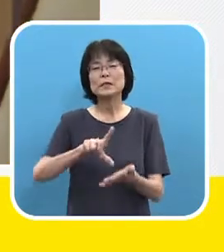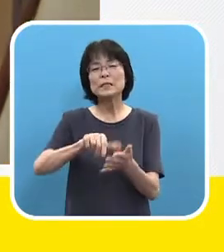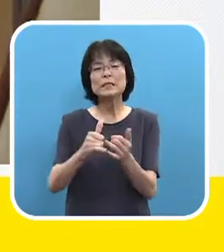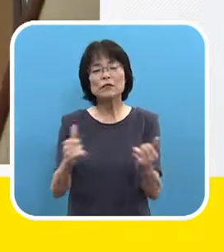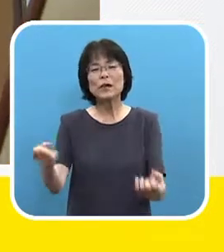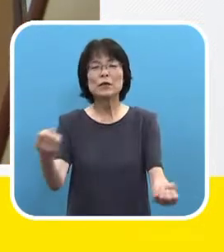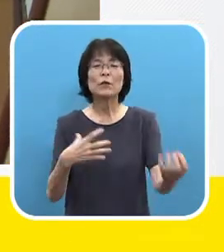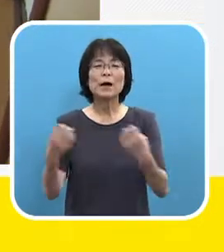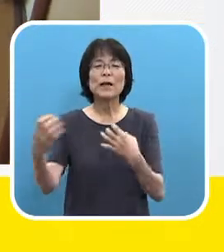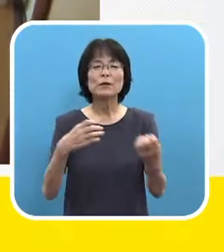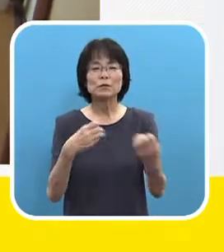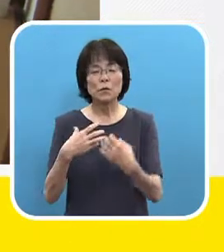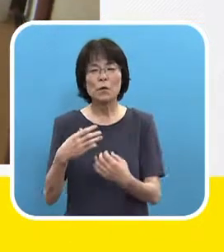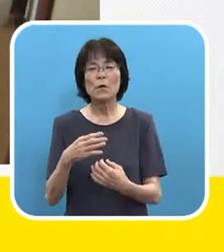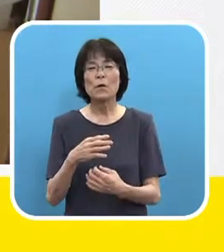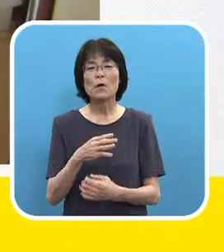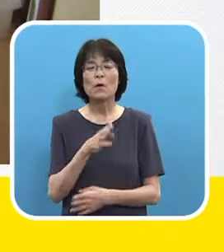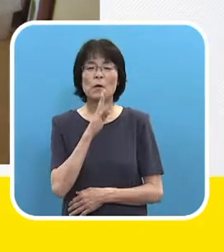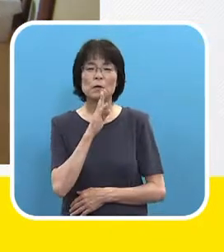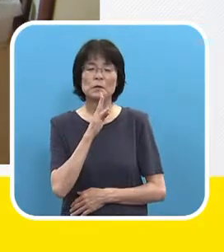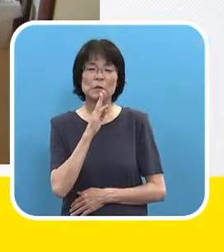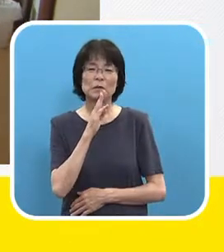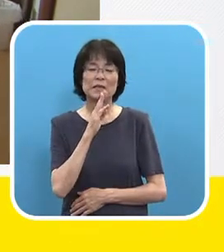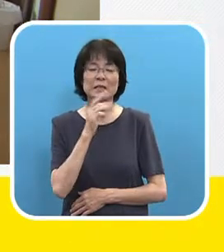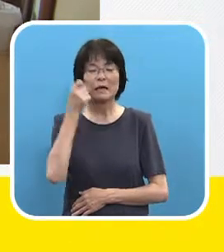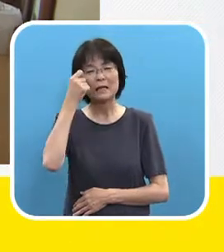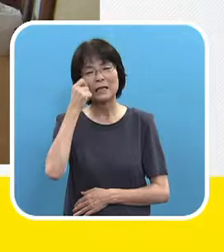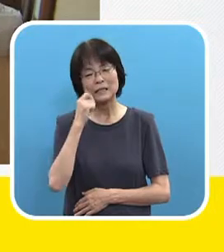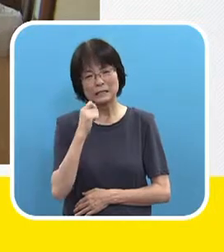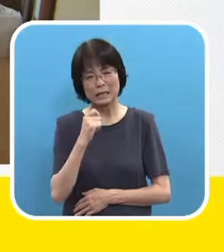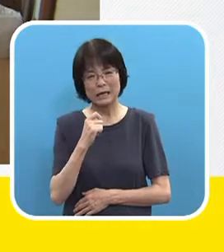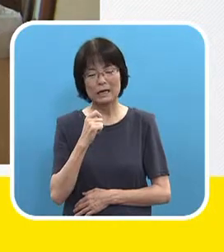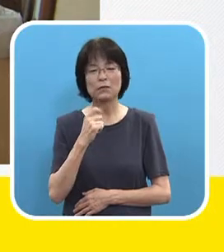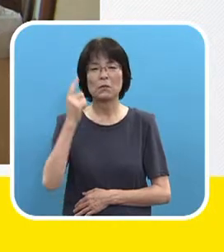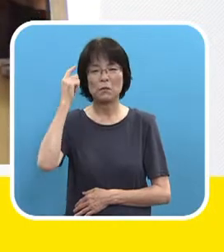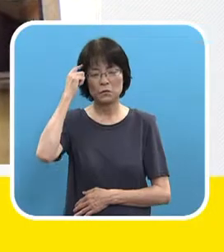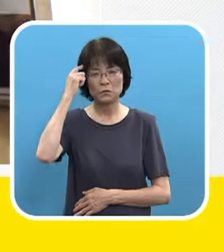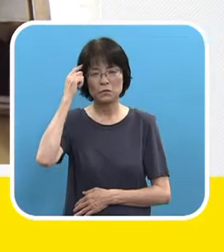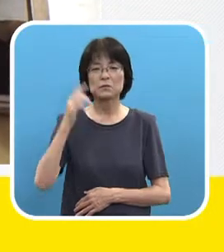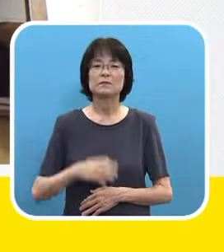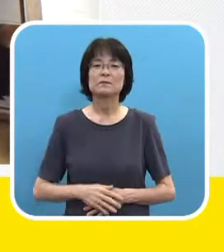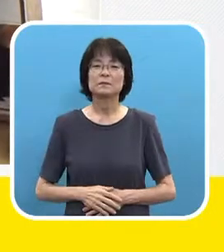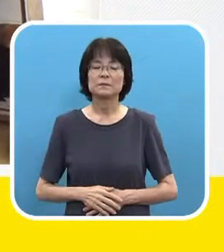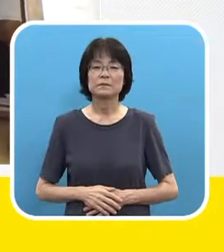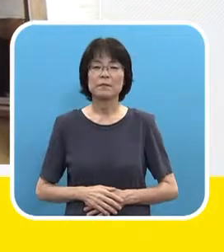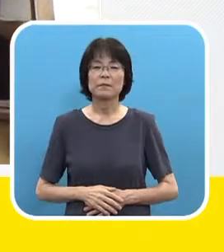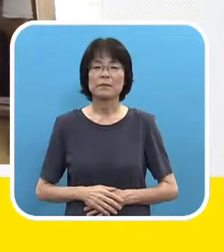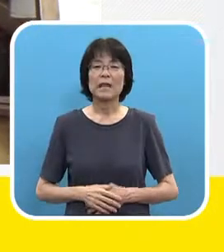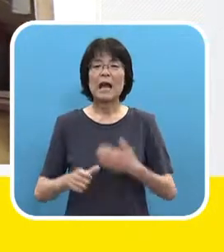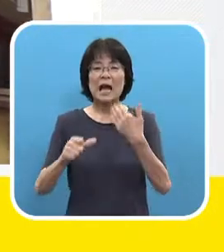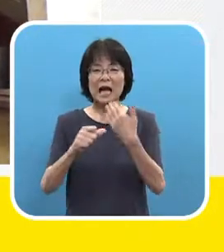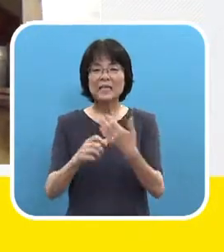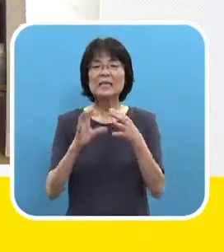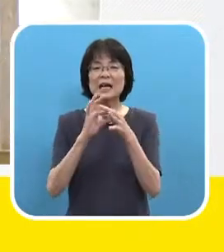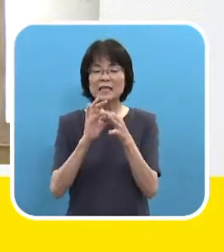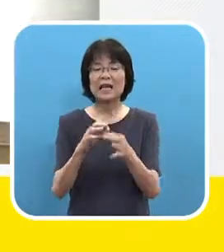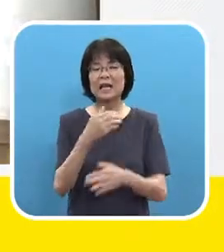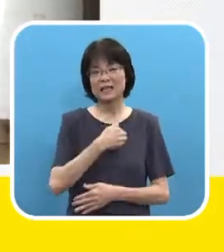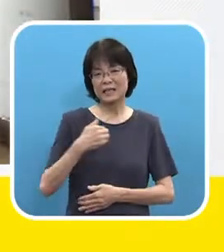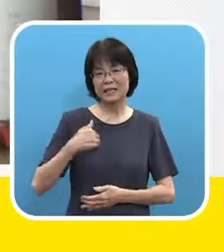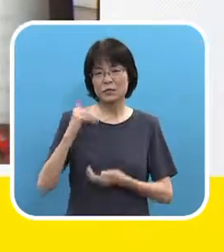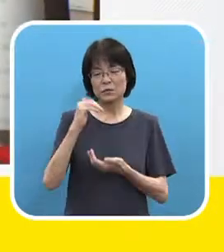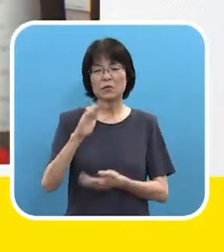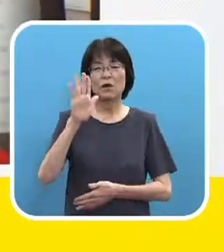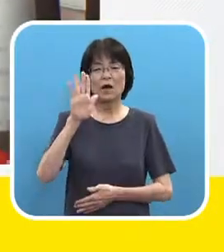う言ってしまうと、なんかすごくもう何だか悲しいというか。 秋田だからこそできることが